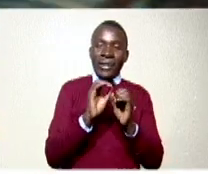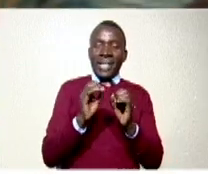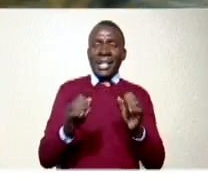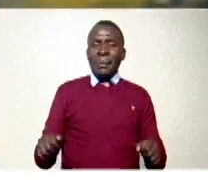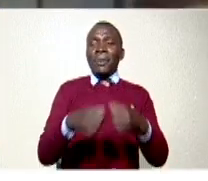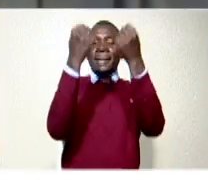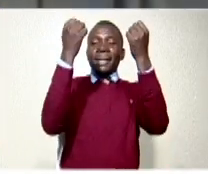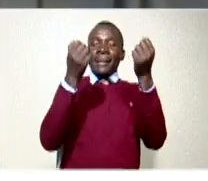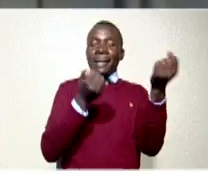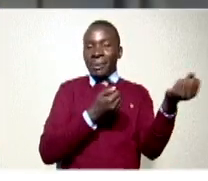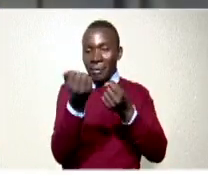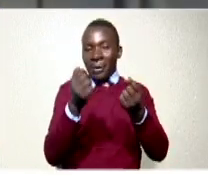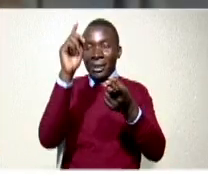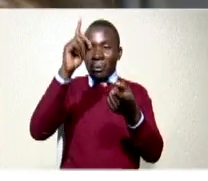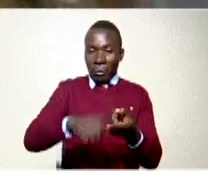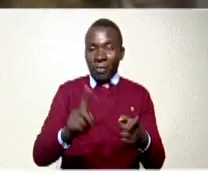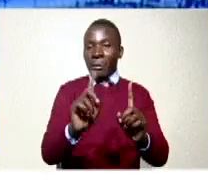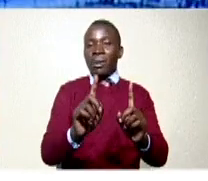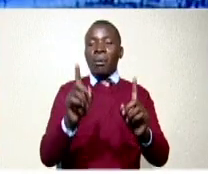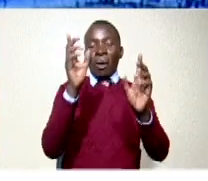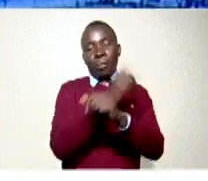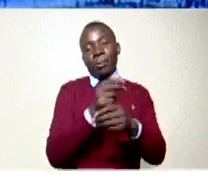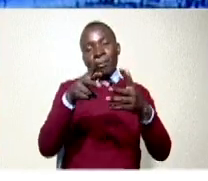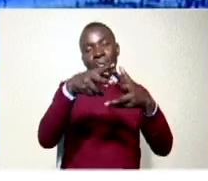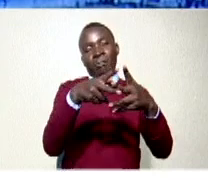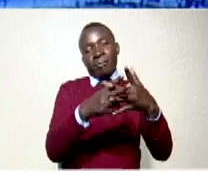yuko indi modoka yanagupfiraho mu nzira ukaba wabura n'umukanishi